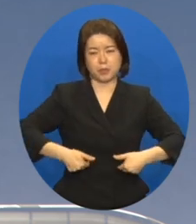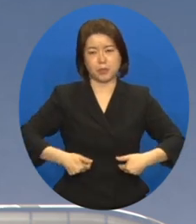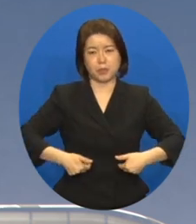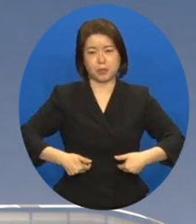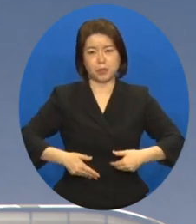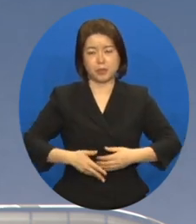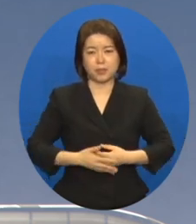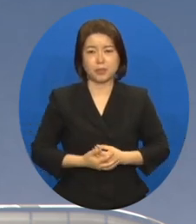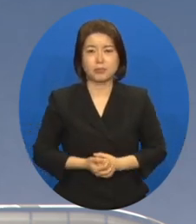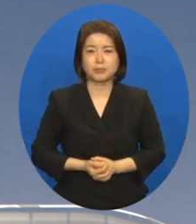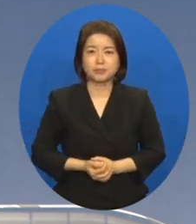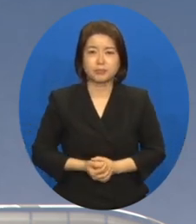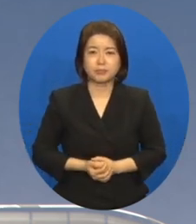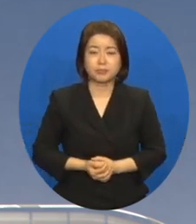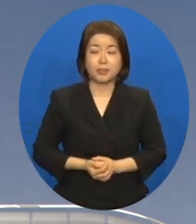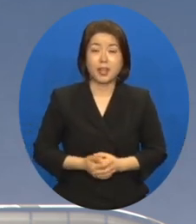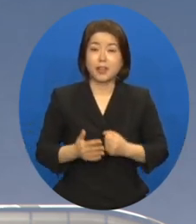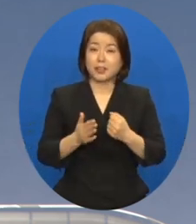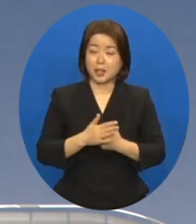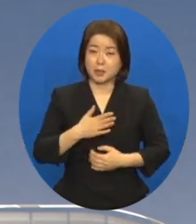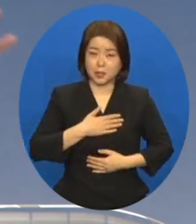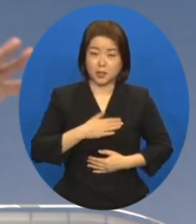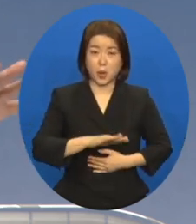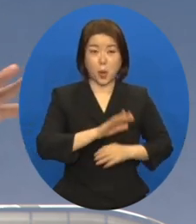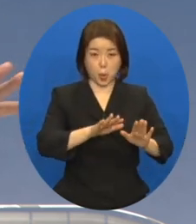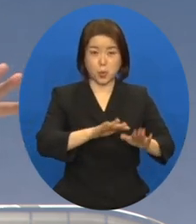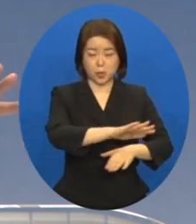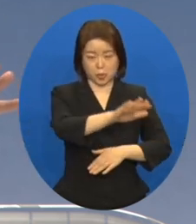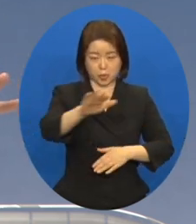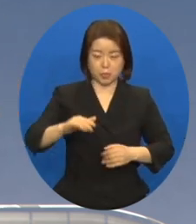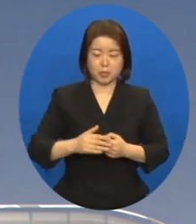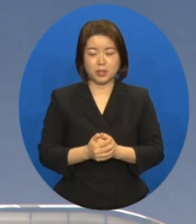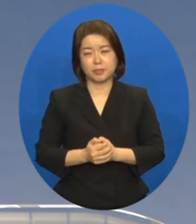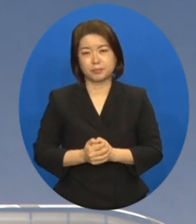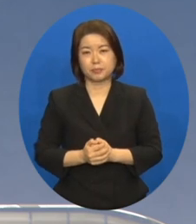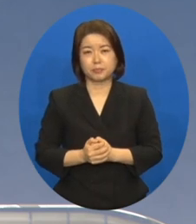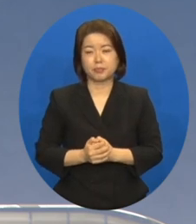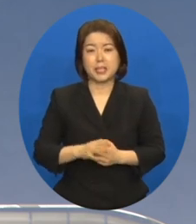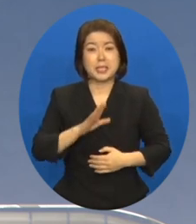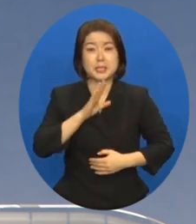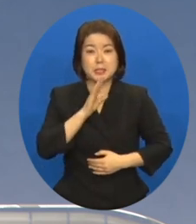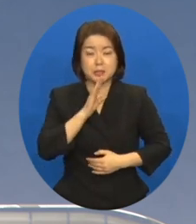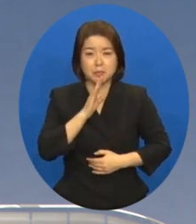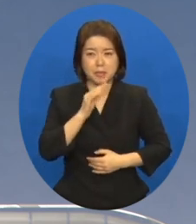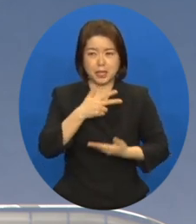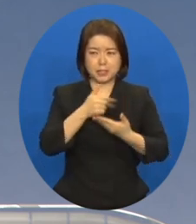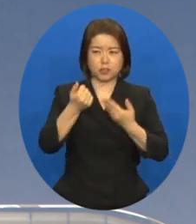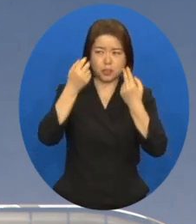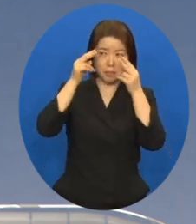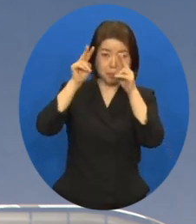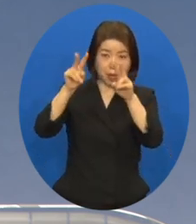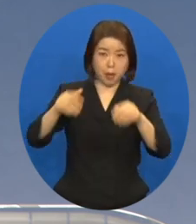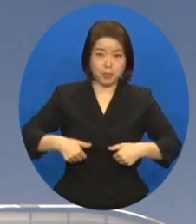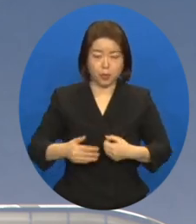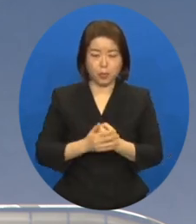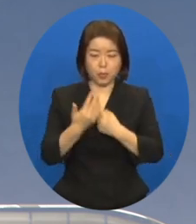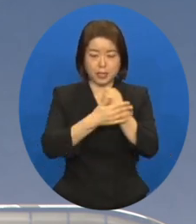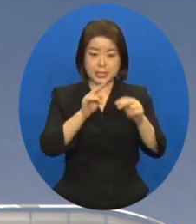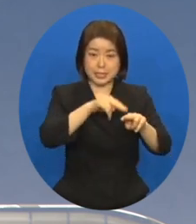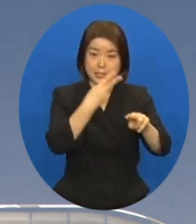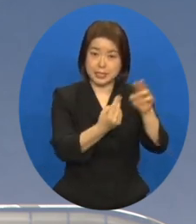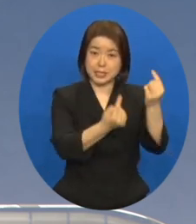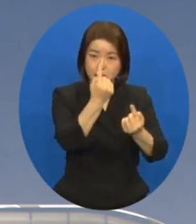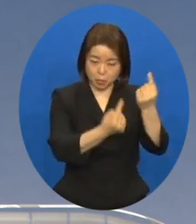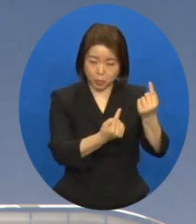거예요. 그래서 저는 오늘 여러분들에게 정말 주님을 바라봐야 되고 은사보다도